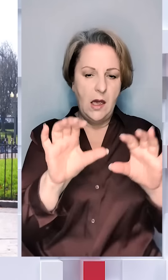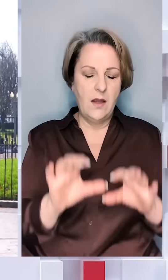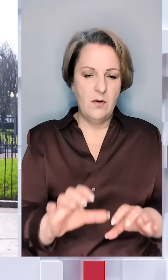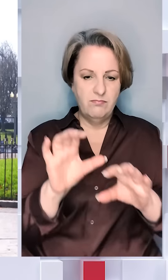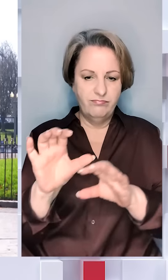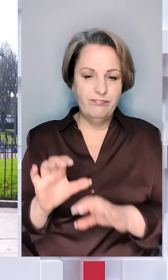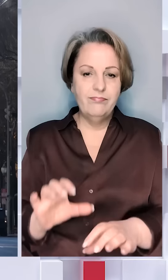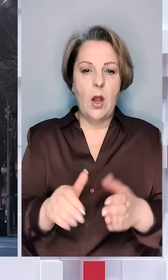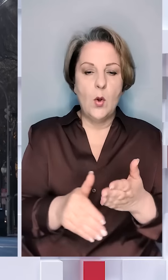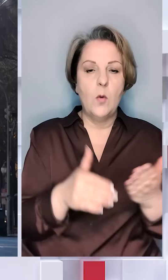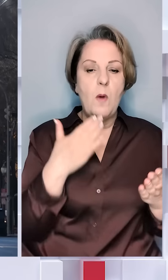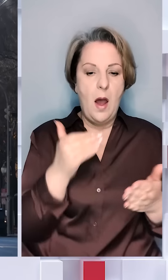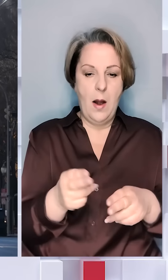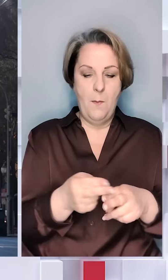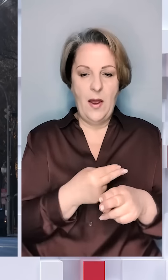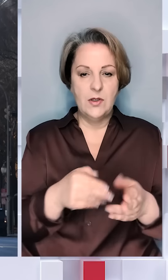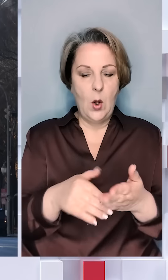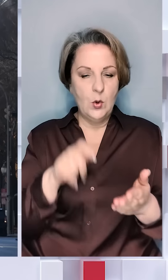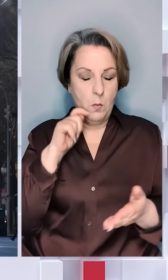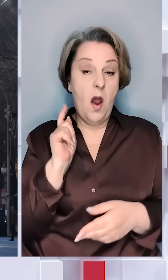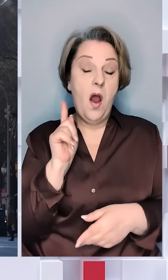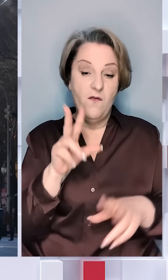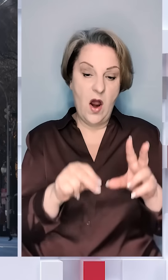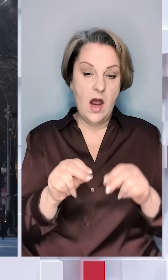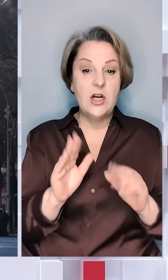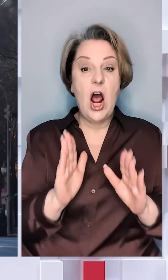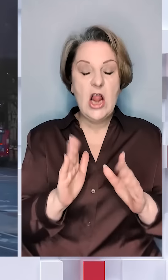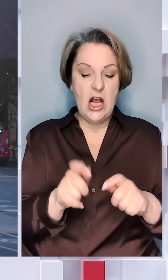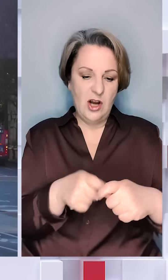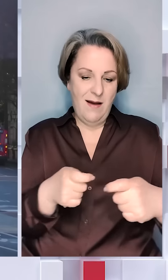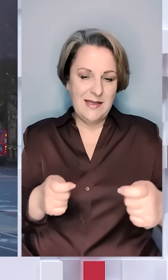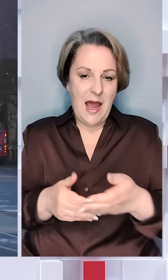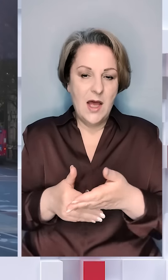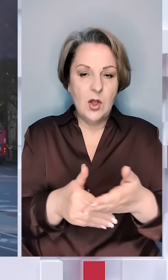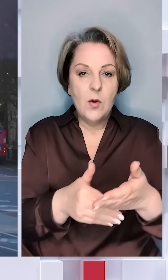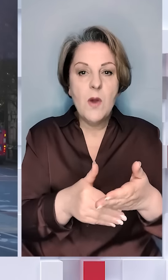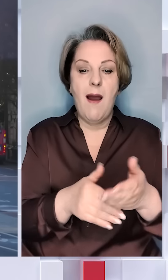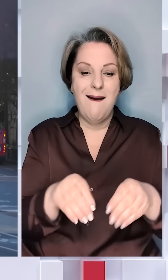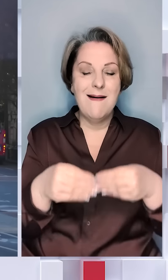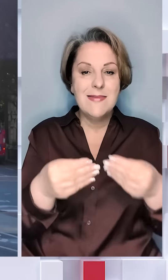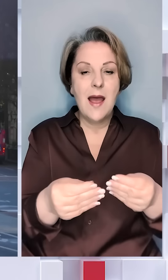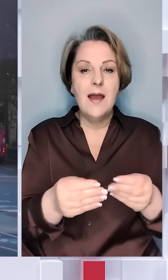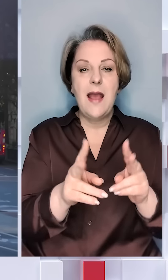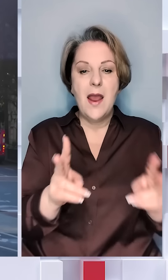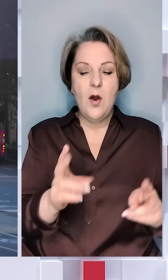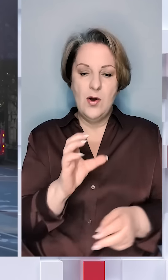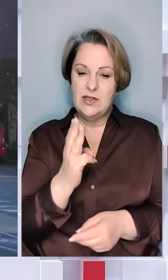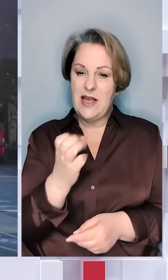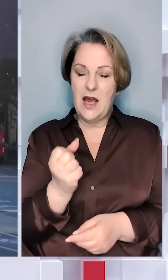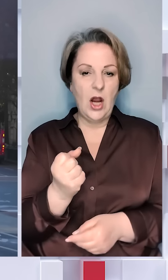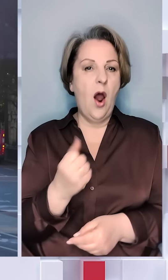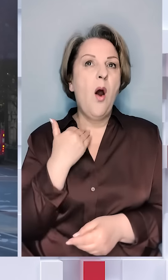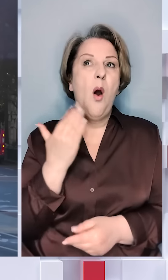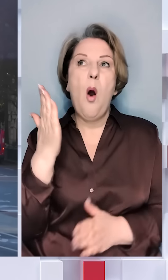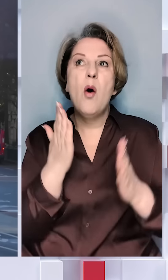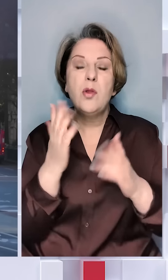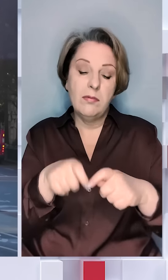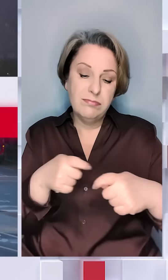допомогу Ізраїлю без допомоги Україні. Там вважають, що це лише б затримало допомогу, за надання якої США і так голосують